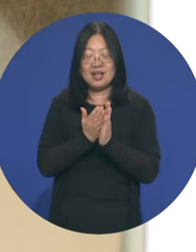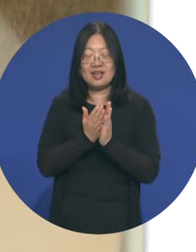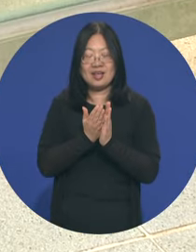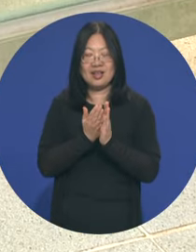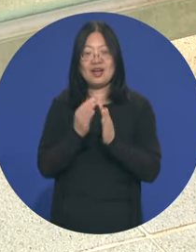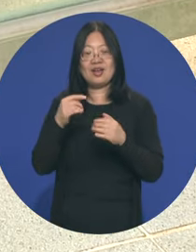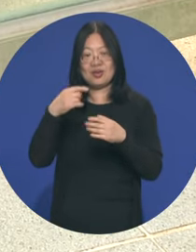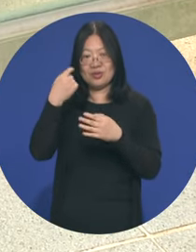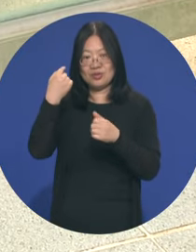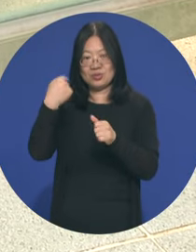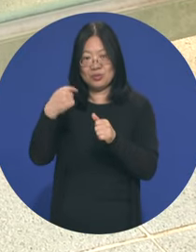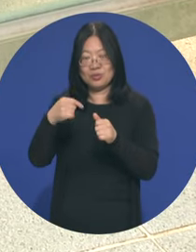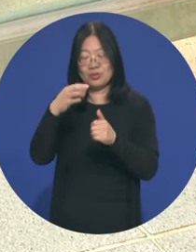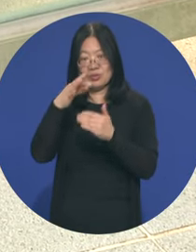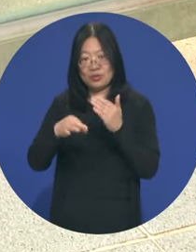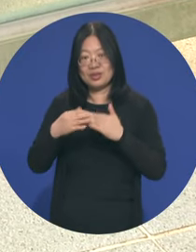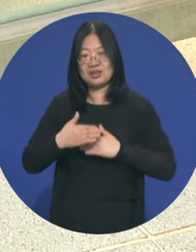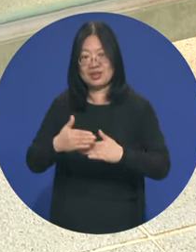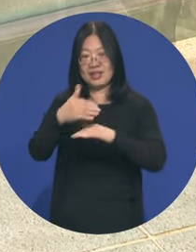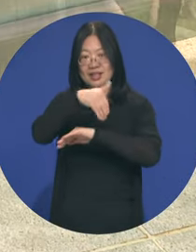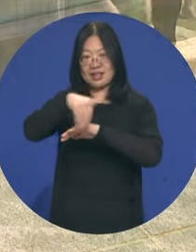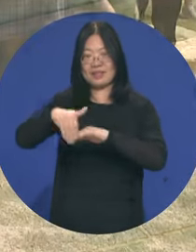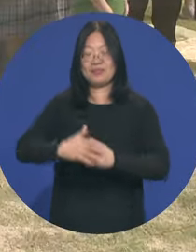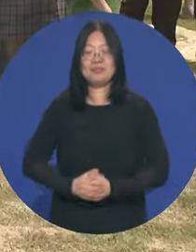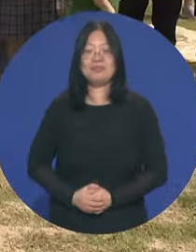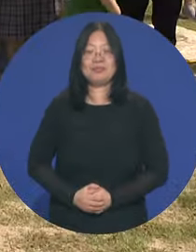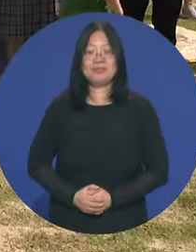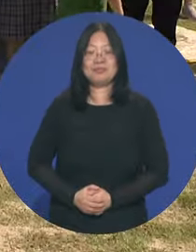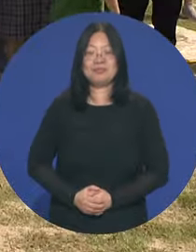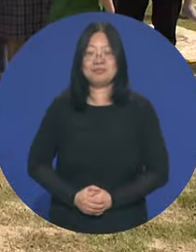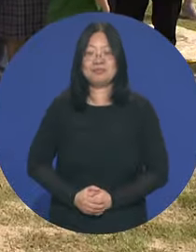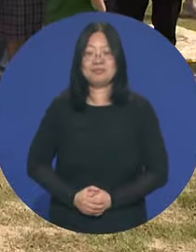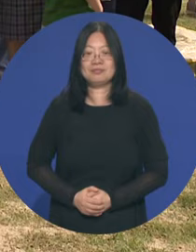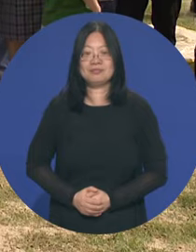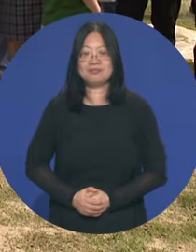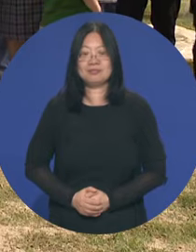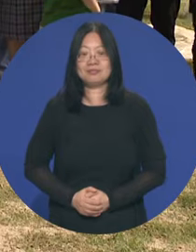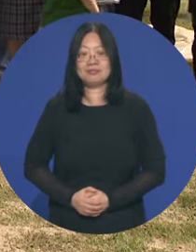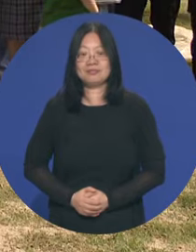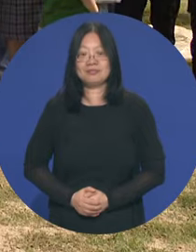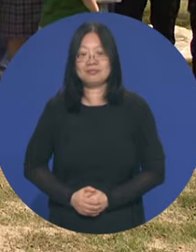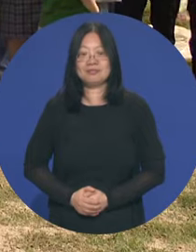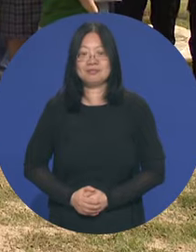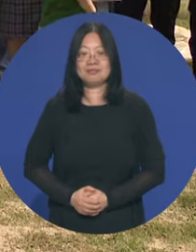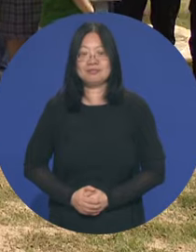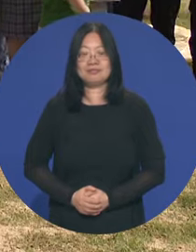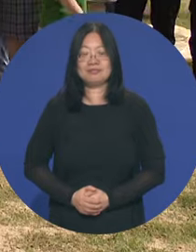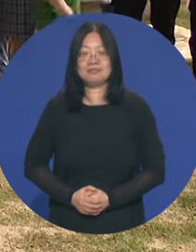다양한 반려생활 교육 프로그램을 진행할 예정입니다. 주TV 뉴스 최창순입니다.